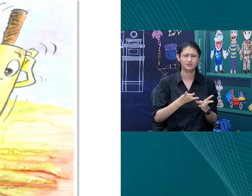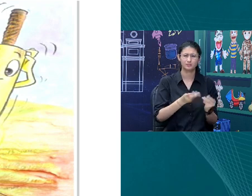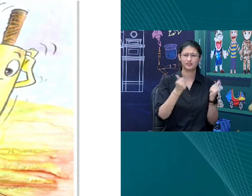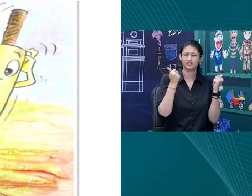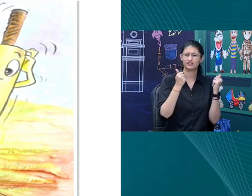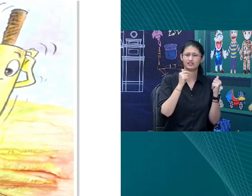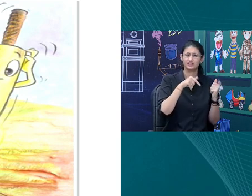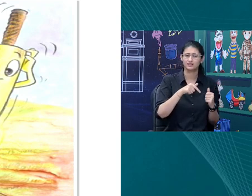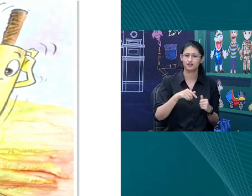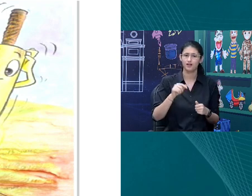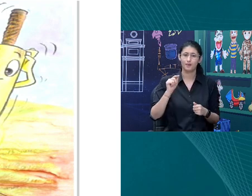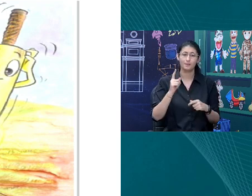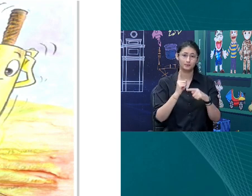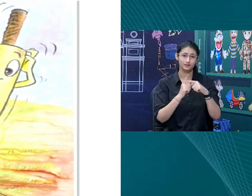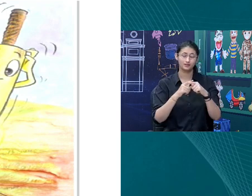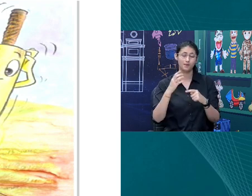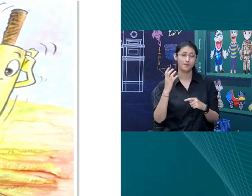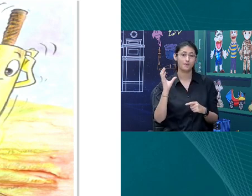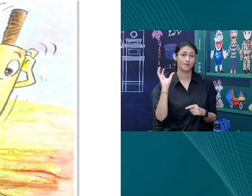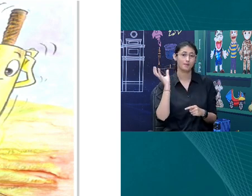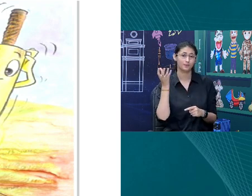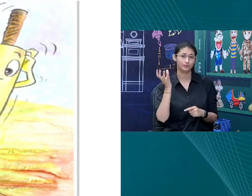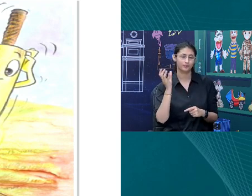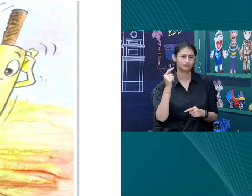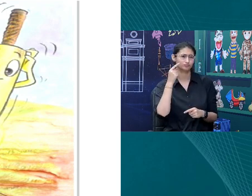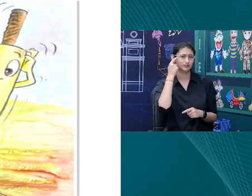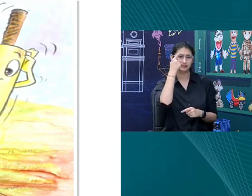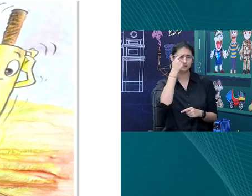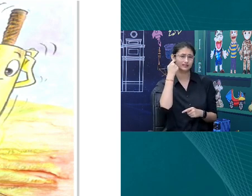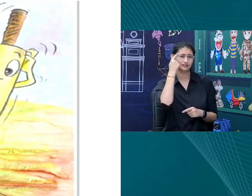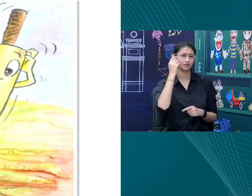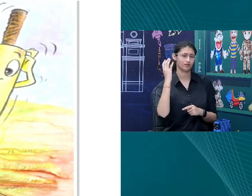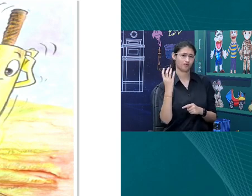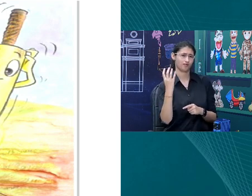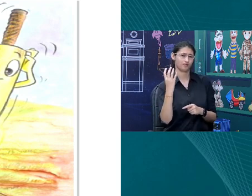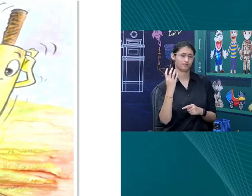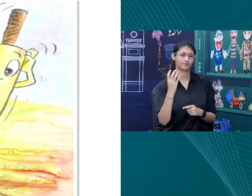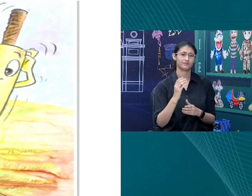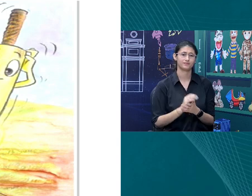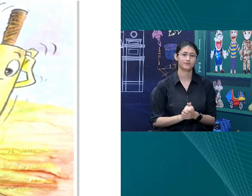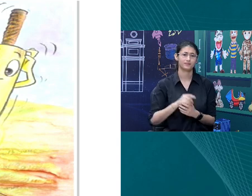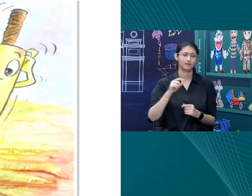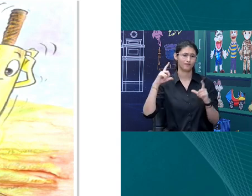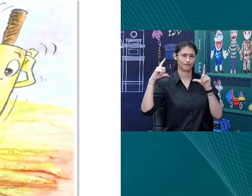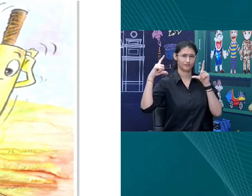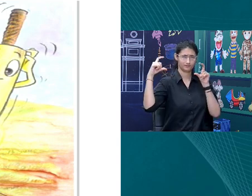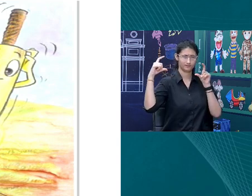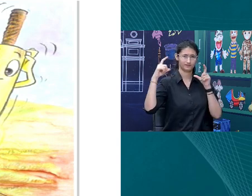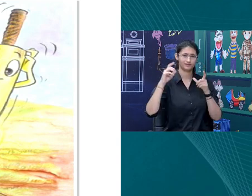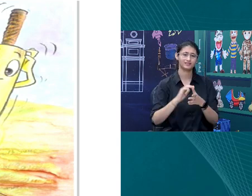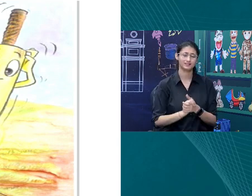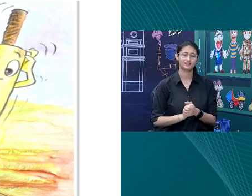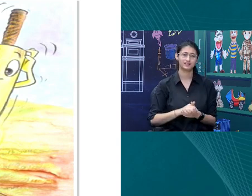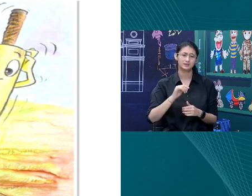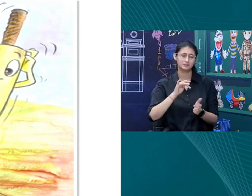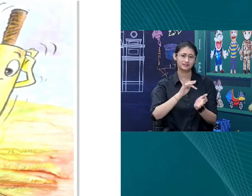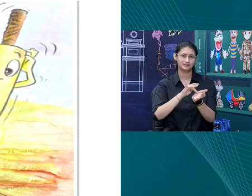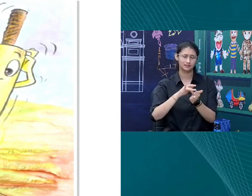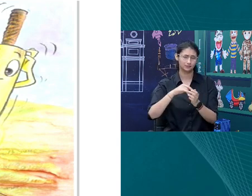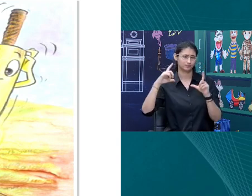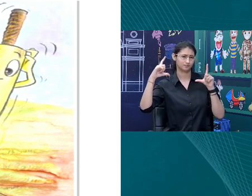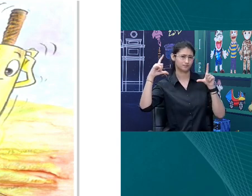है उसकी एक आंख दिखाई दे रही है संभवत जिस जगह से यह तस्वीर ले गई है या देखा जा रहा है यदि